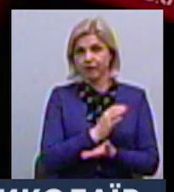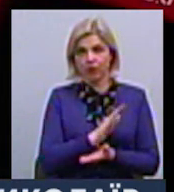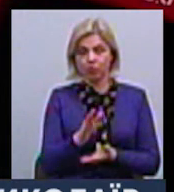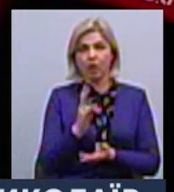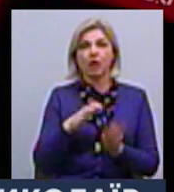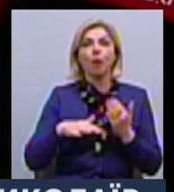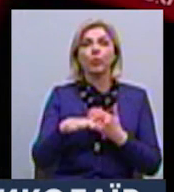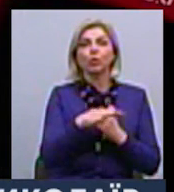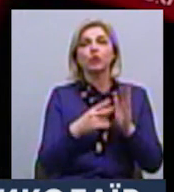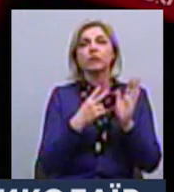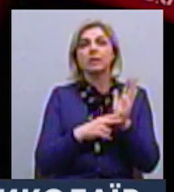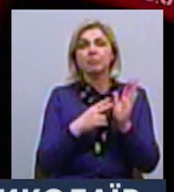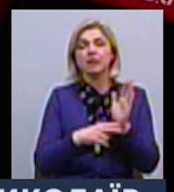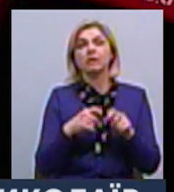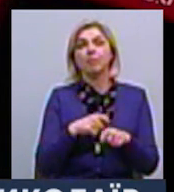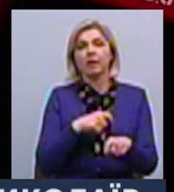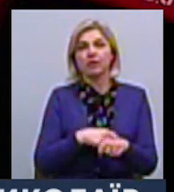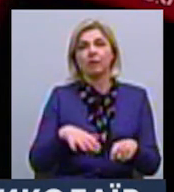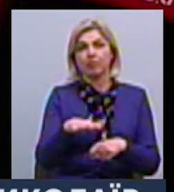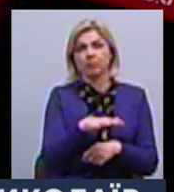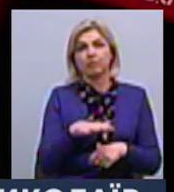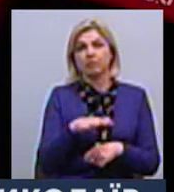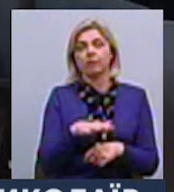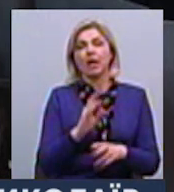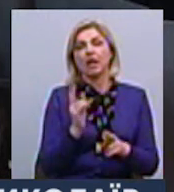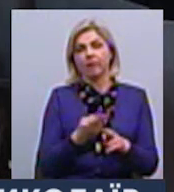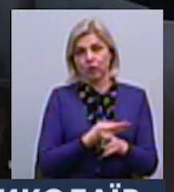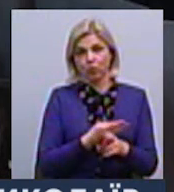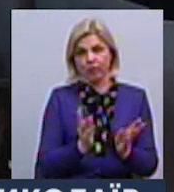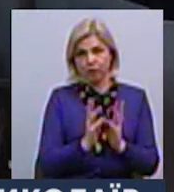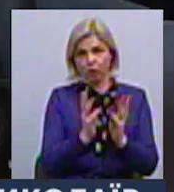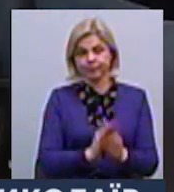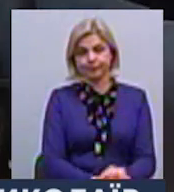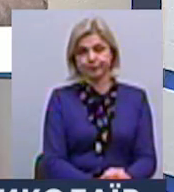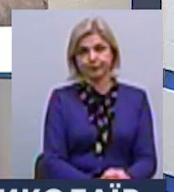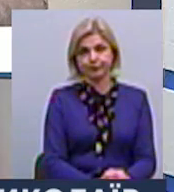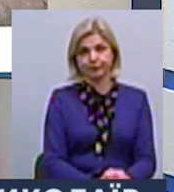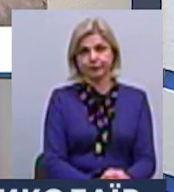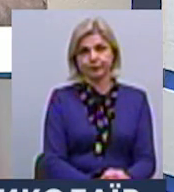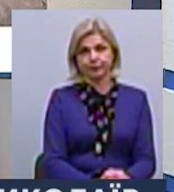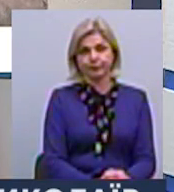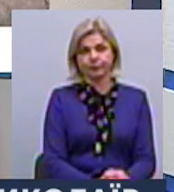площі 70 метрів квадратних ліквідовано.